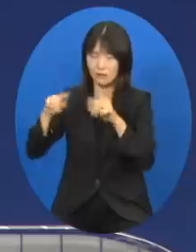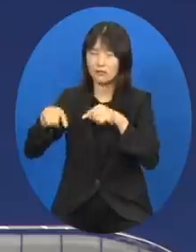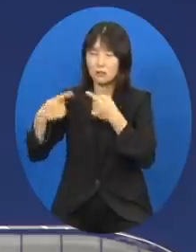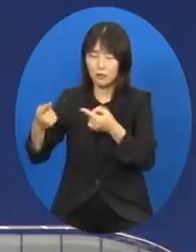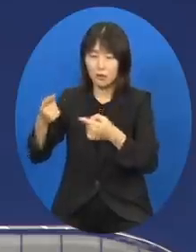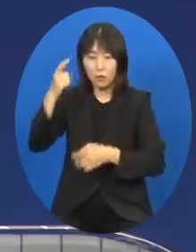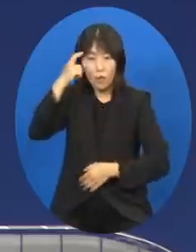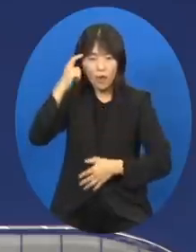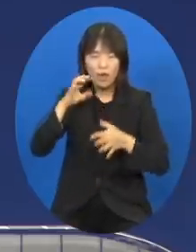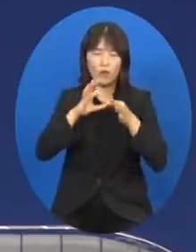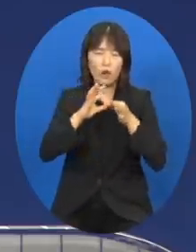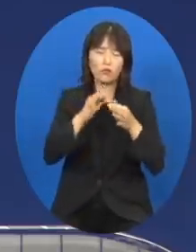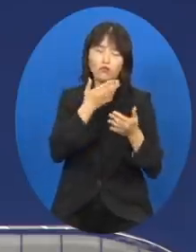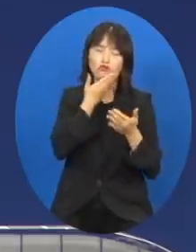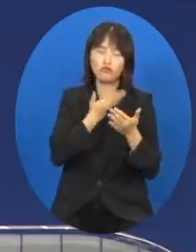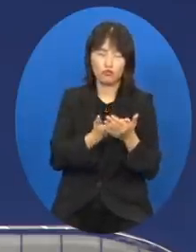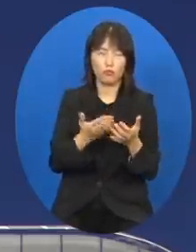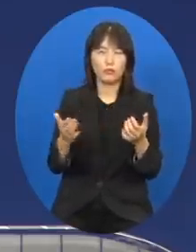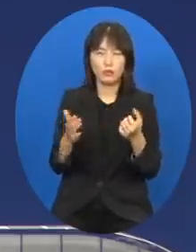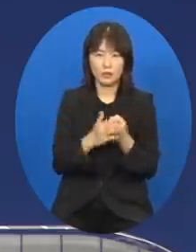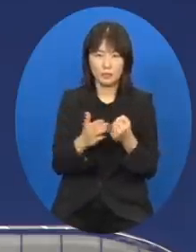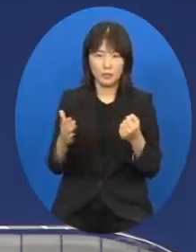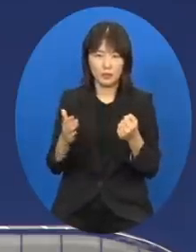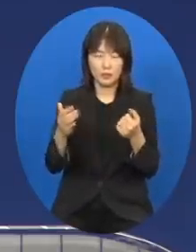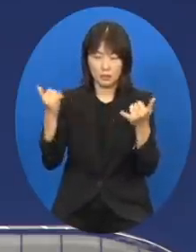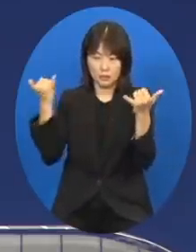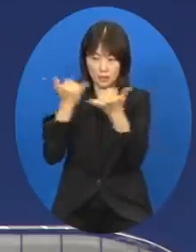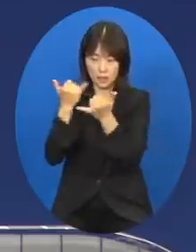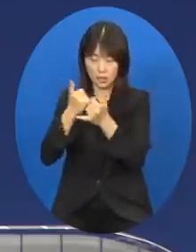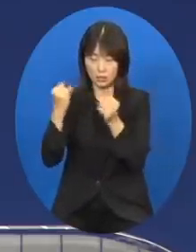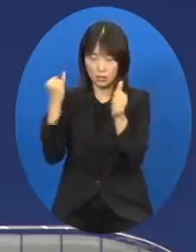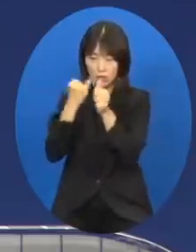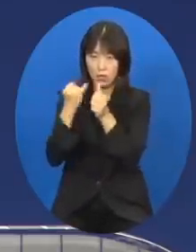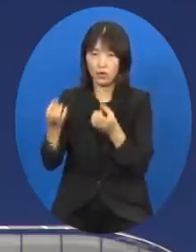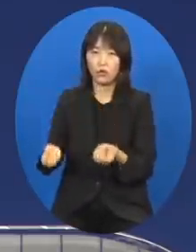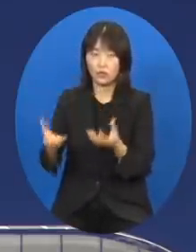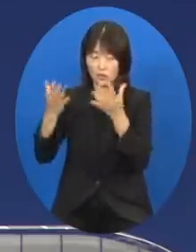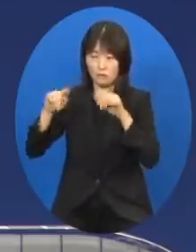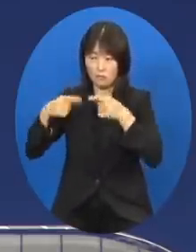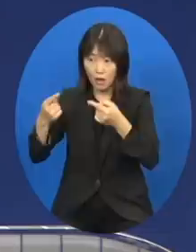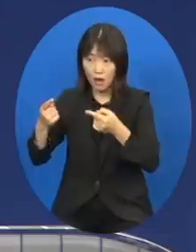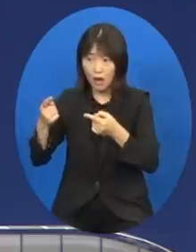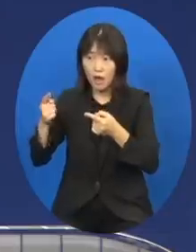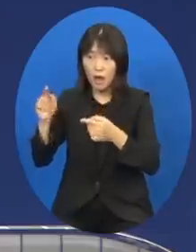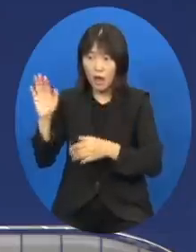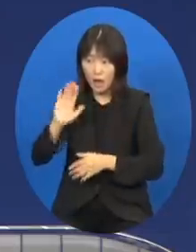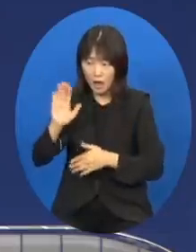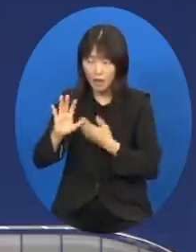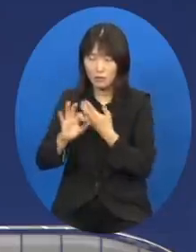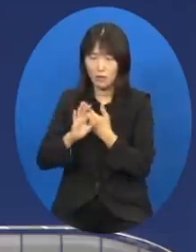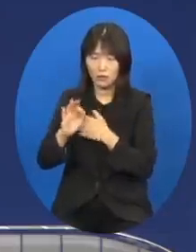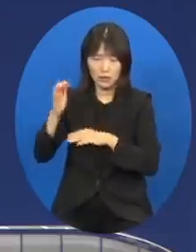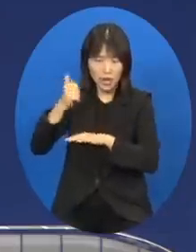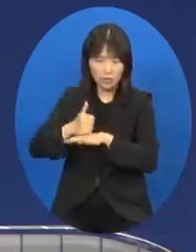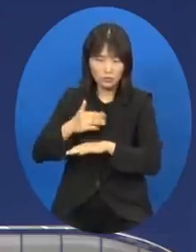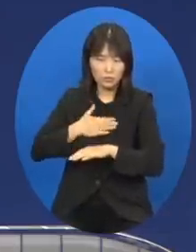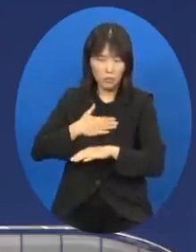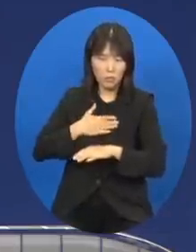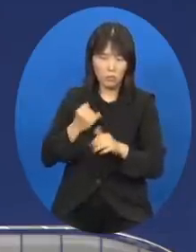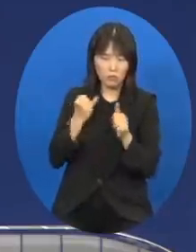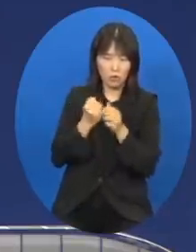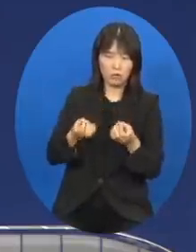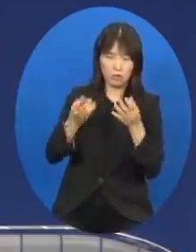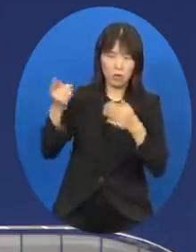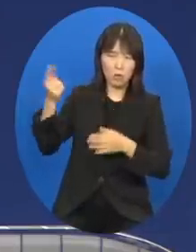관계가 중요하니까. 그죠? 친척 결혼식에 안 갔다가는 나중에 우리 결혼식 때도 안 올 거잖아. 뭐 이런